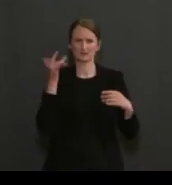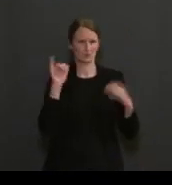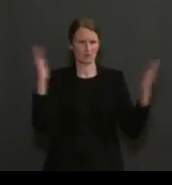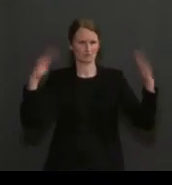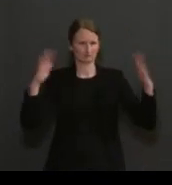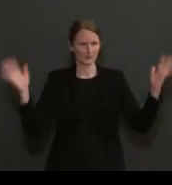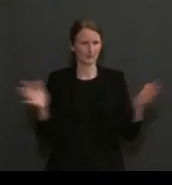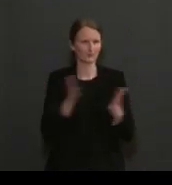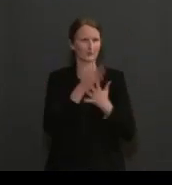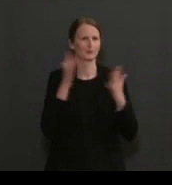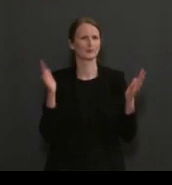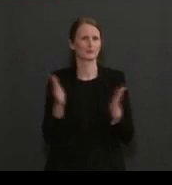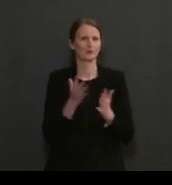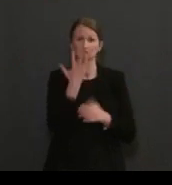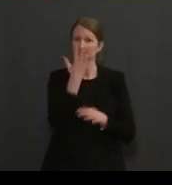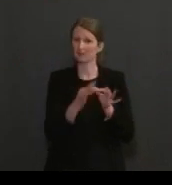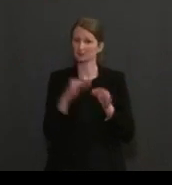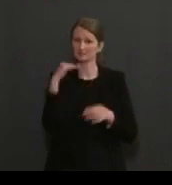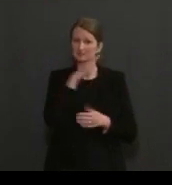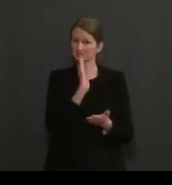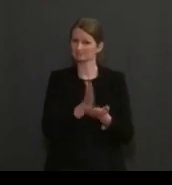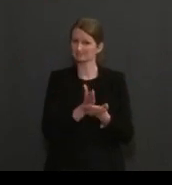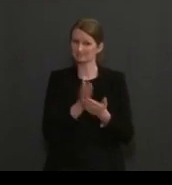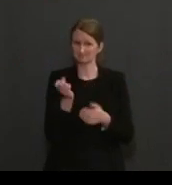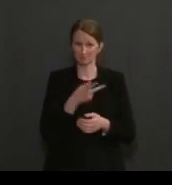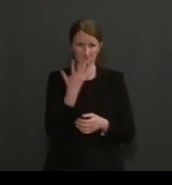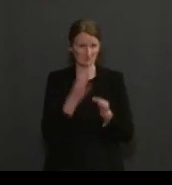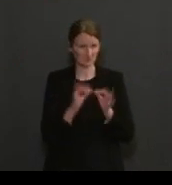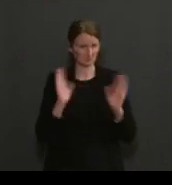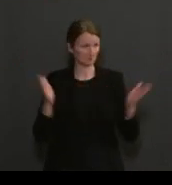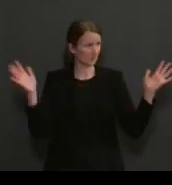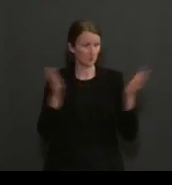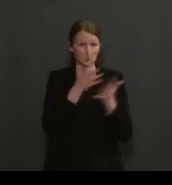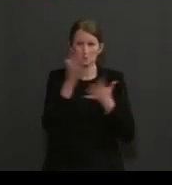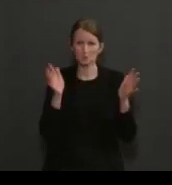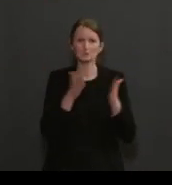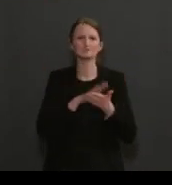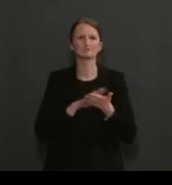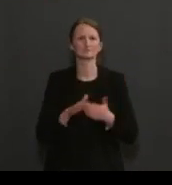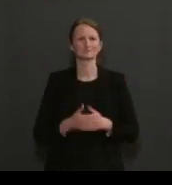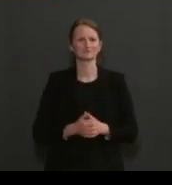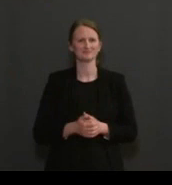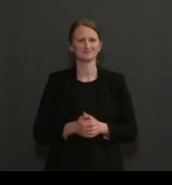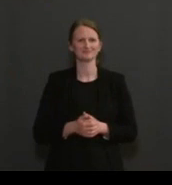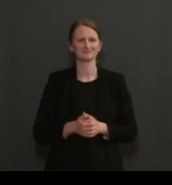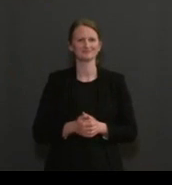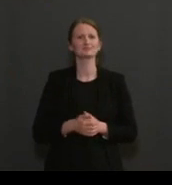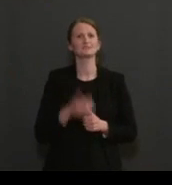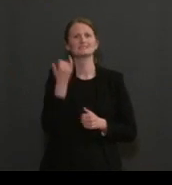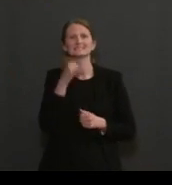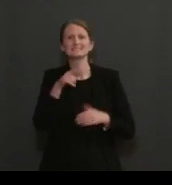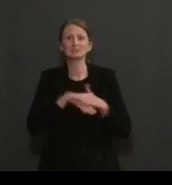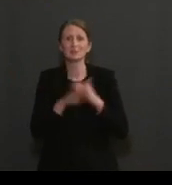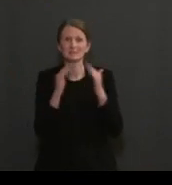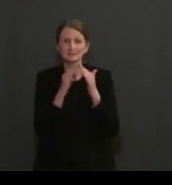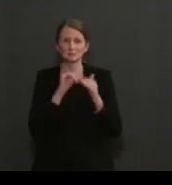Alors une question spécifique qui pourrait se poser, c'est quelqu'un dans la famille est Covid positif. La question ne se pose pas au bureau. Là, normalement, il ne peut